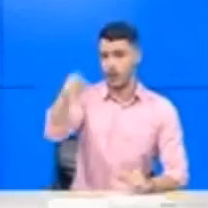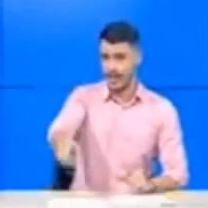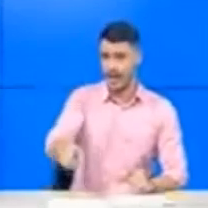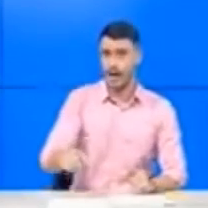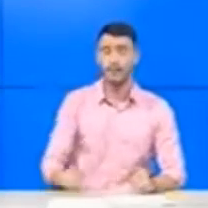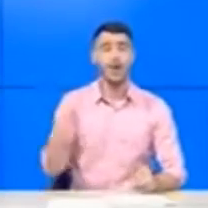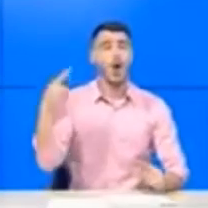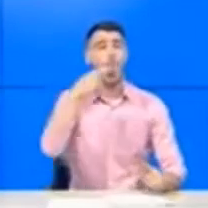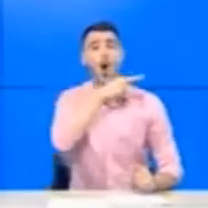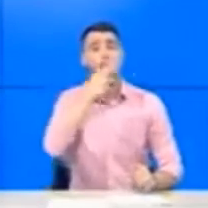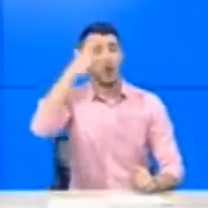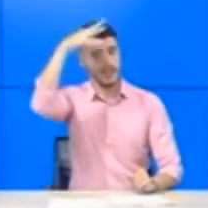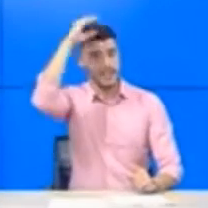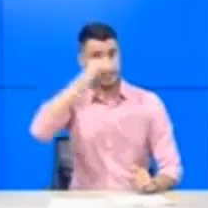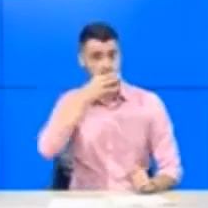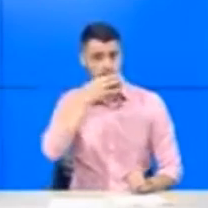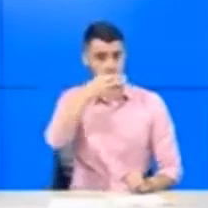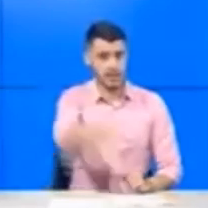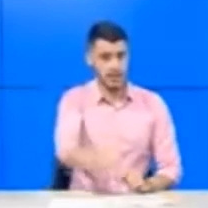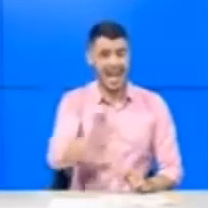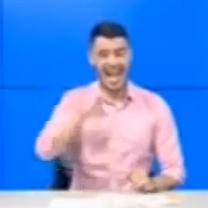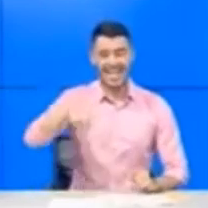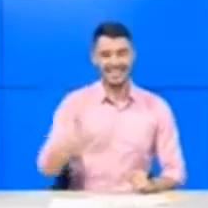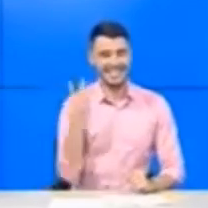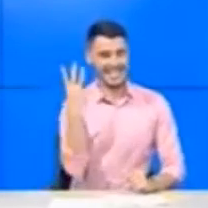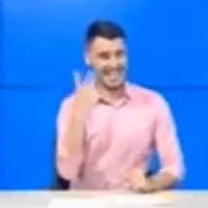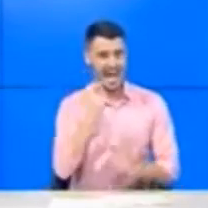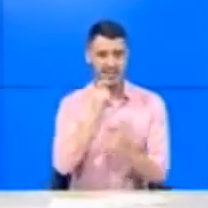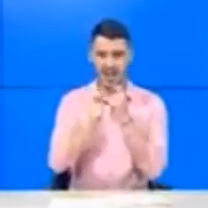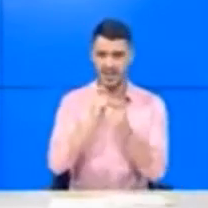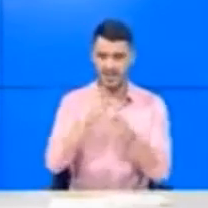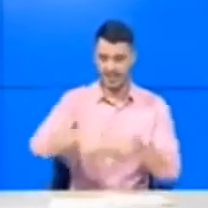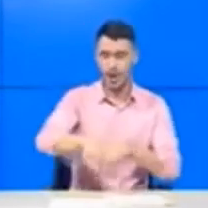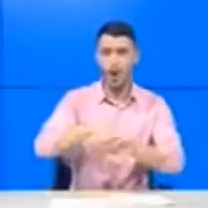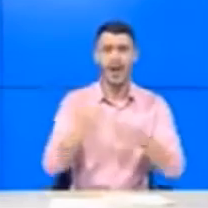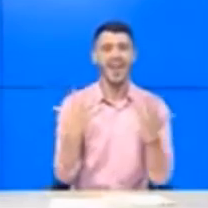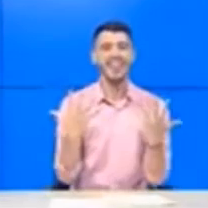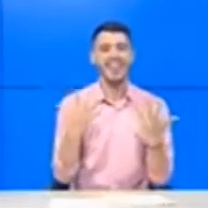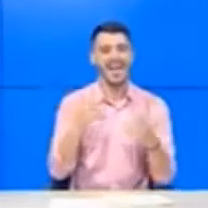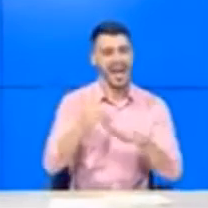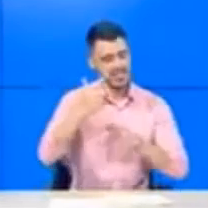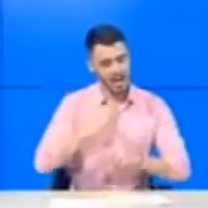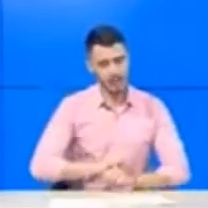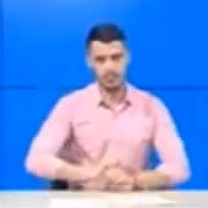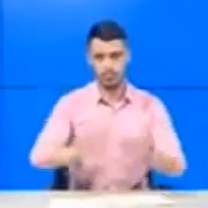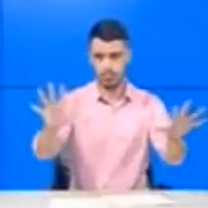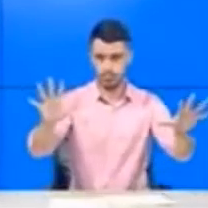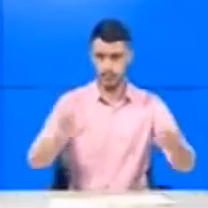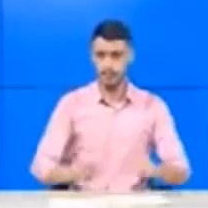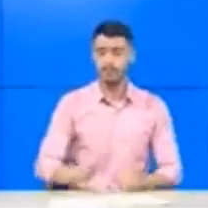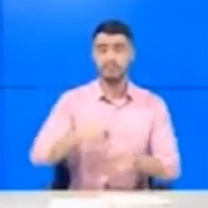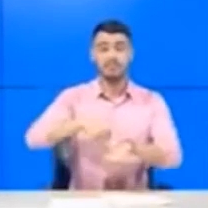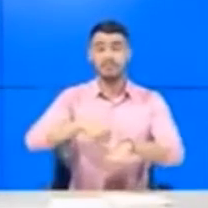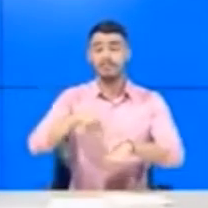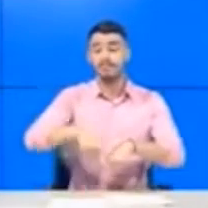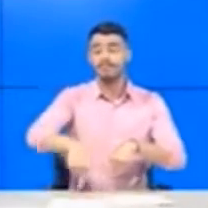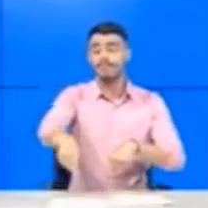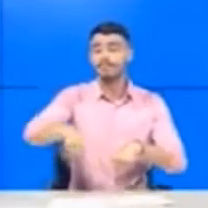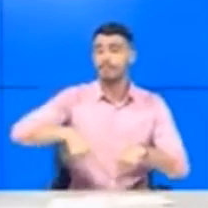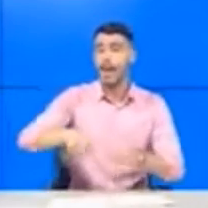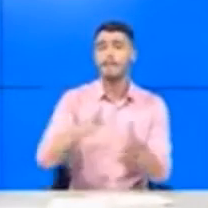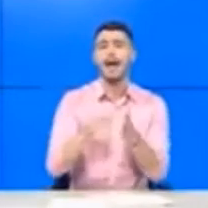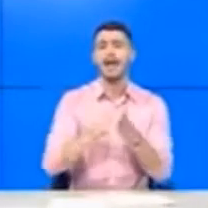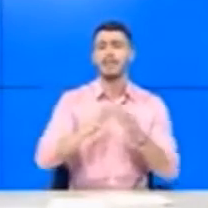άλλο πράγμα είναι το ατύχημα και άλλο παραβίαση και άλλο γεώτρηση στην ελληνική υφαλοκρηπίδα. Αυτό δεν είναι ατύχημα. Αυτό θα είναι